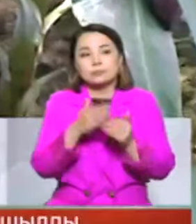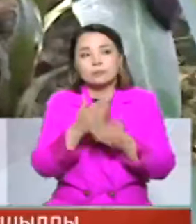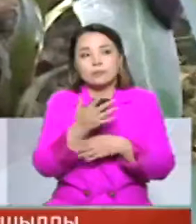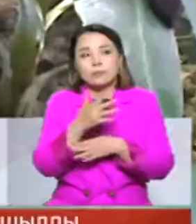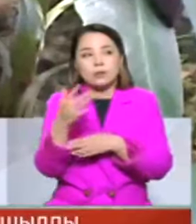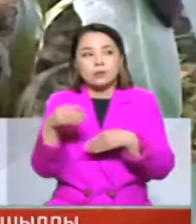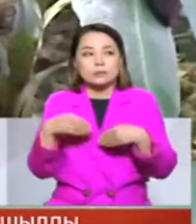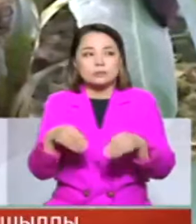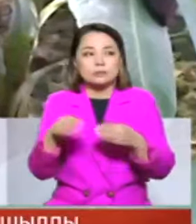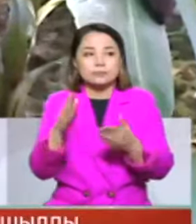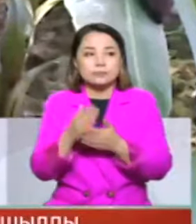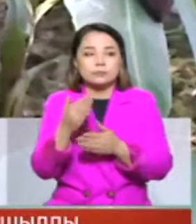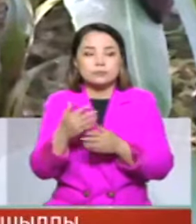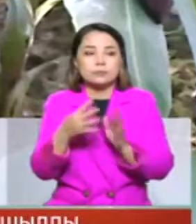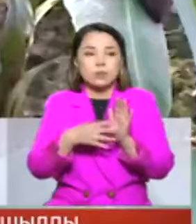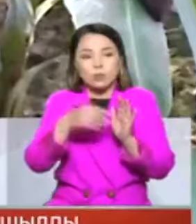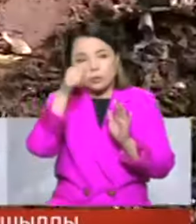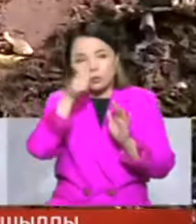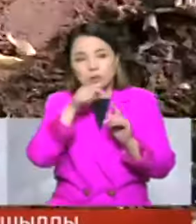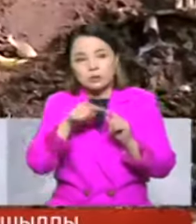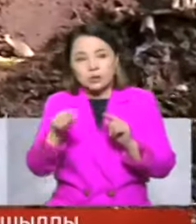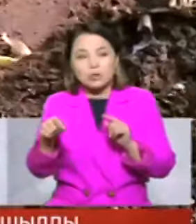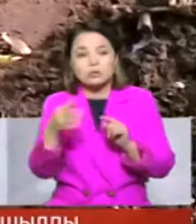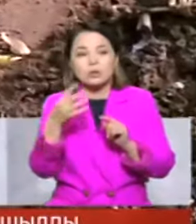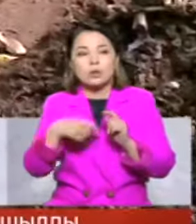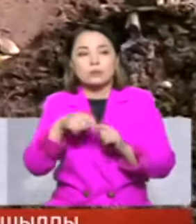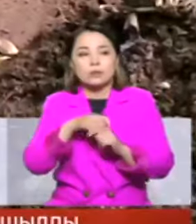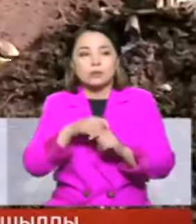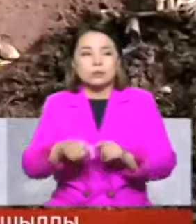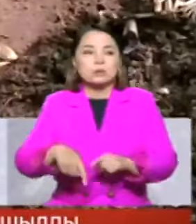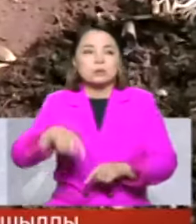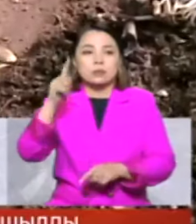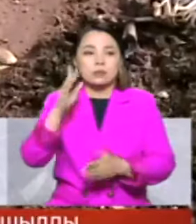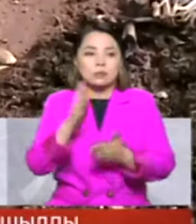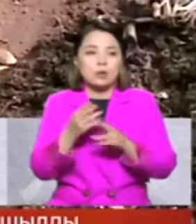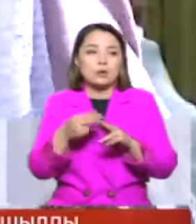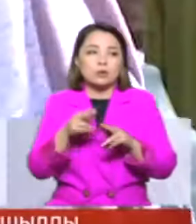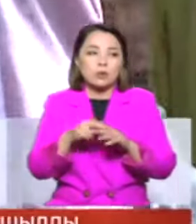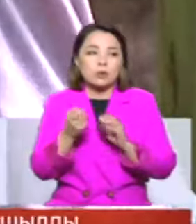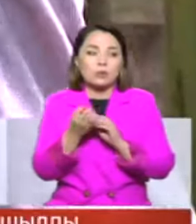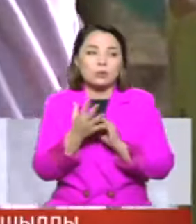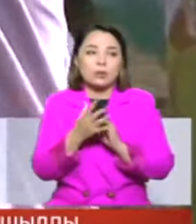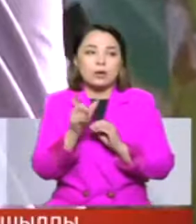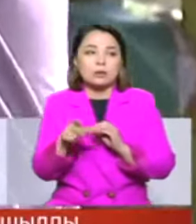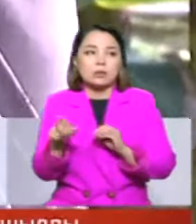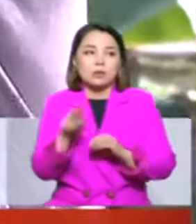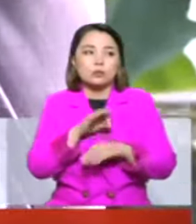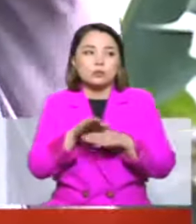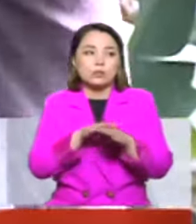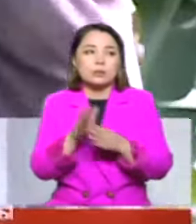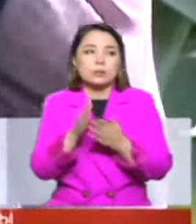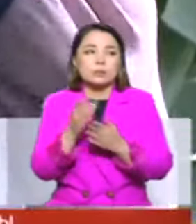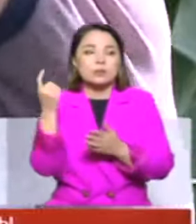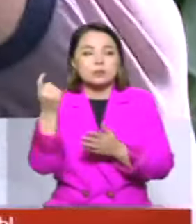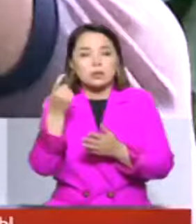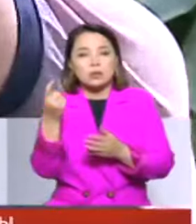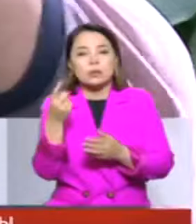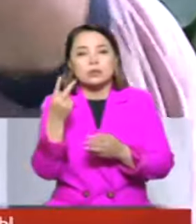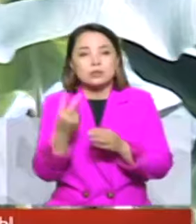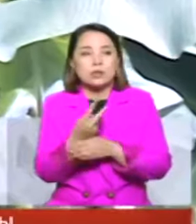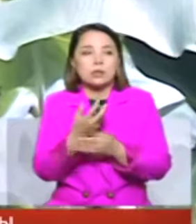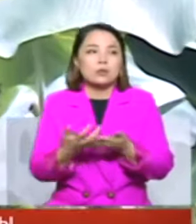көшеті егілген, олардың бойы 9 айдың ішінде 4 метрден асып отыр. Қазір мұнда 15 адам жұмыс істейді. Шаруалар жылына 2 рет